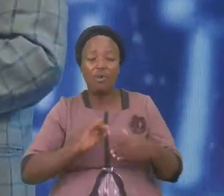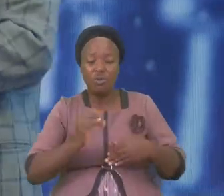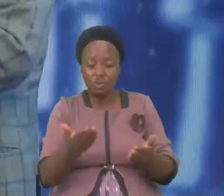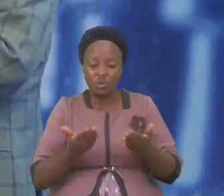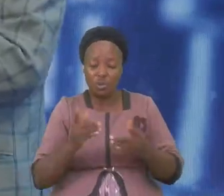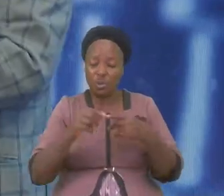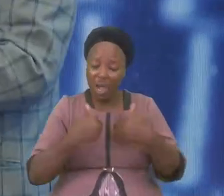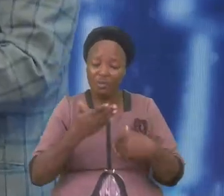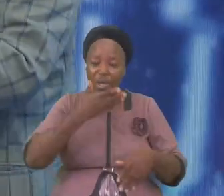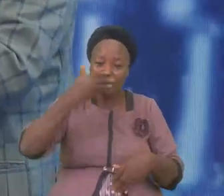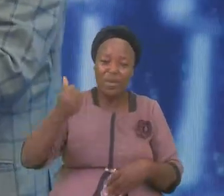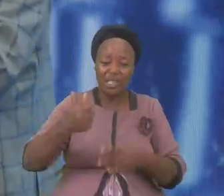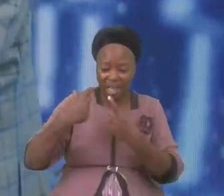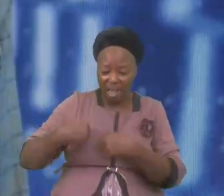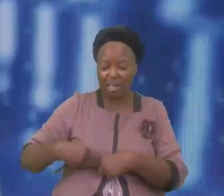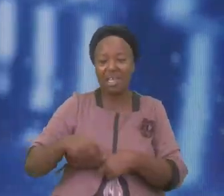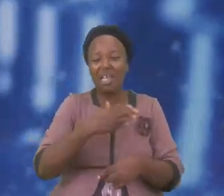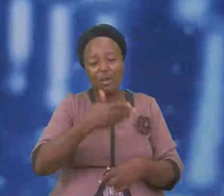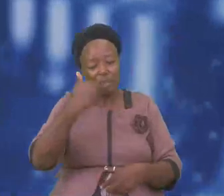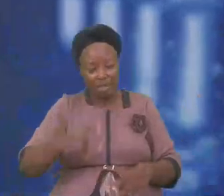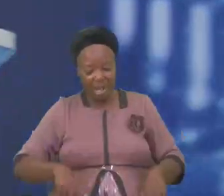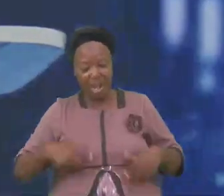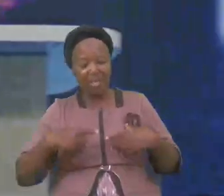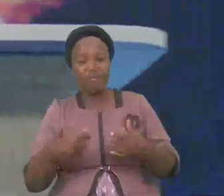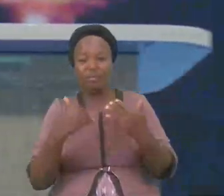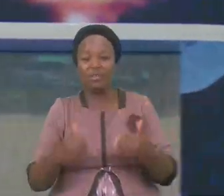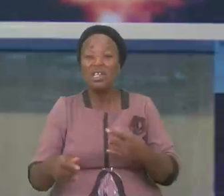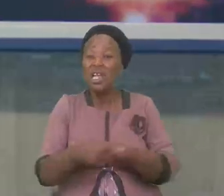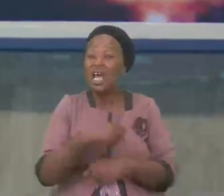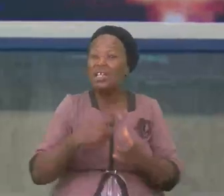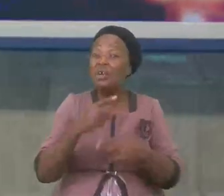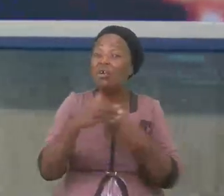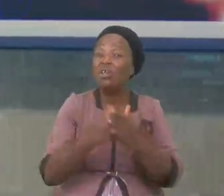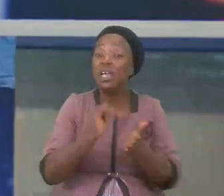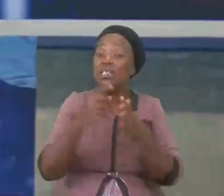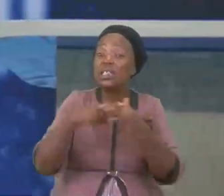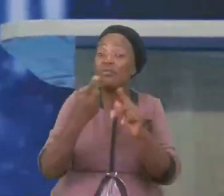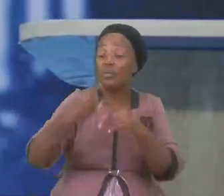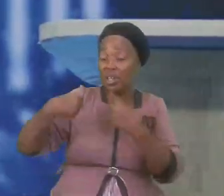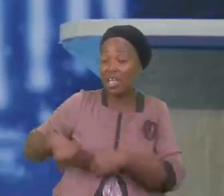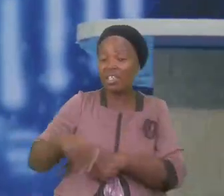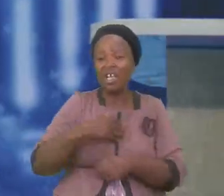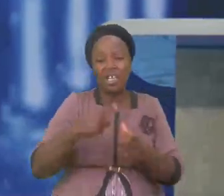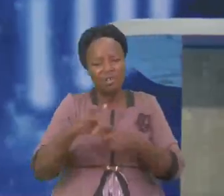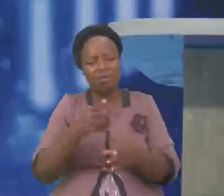Un nouveau commencement, un nouveau départ. Je veux une nouvelle vie. Et ça commence dans le cœur. Je